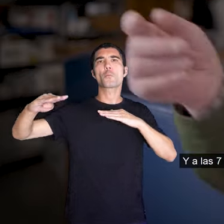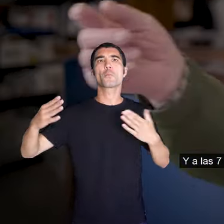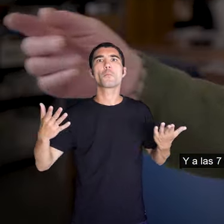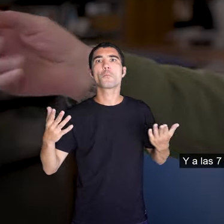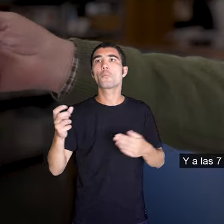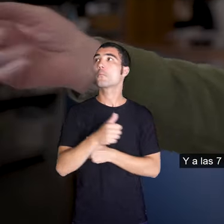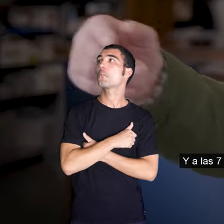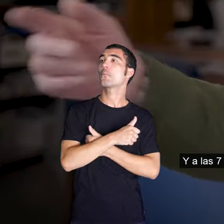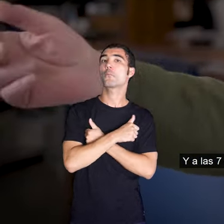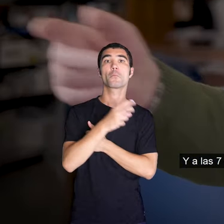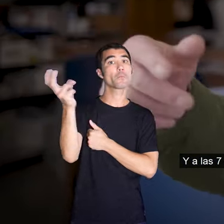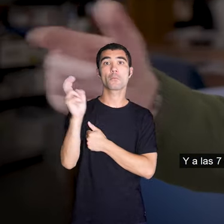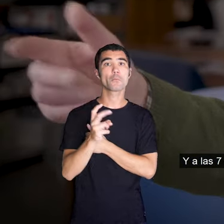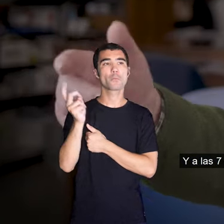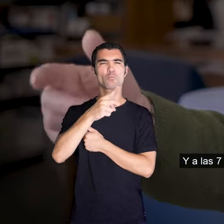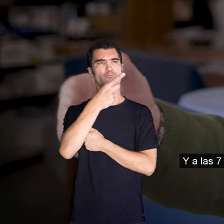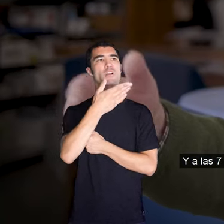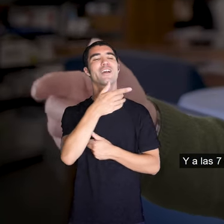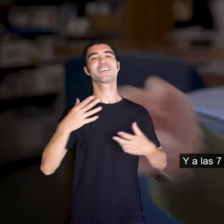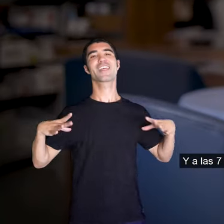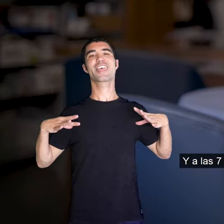I va venir un recreista.